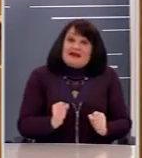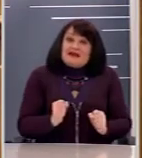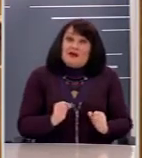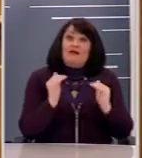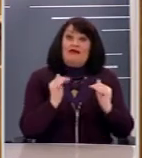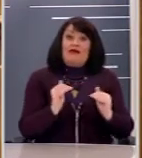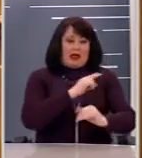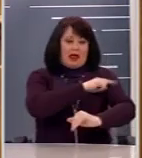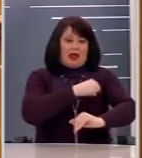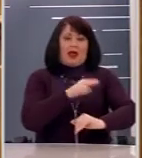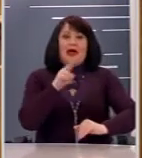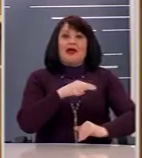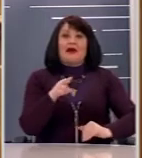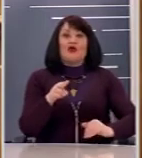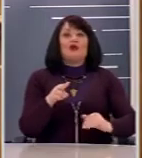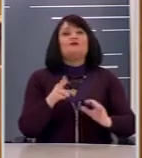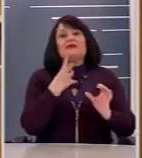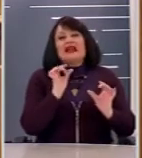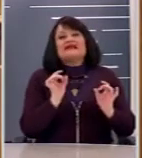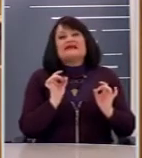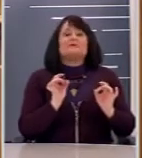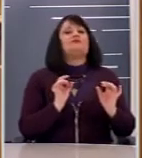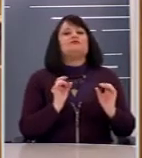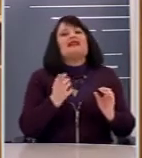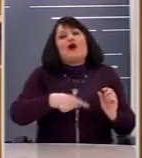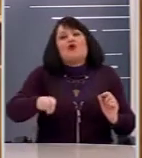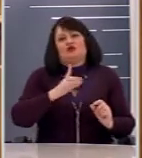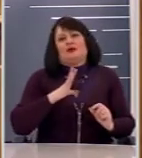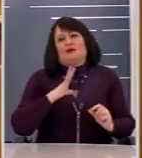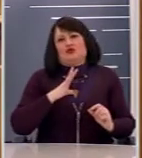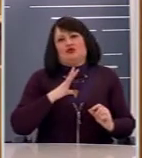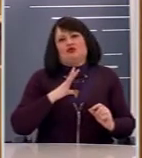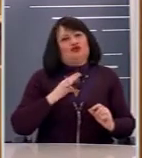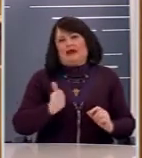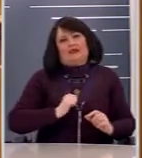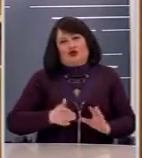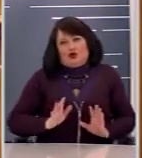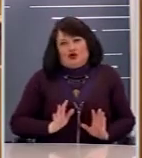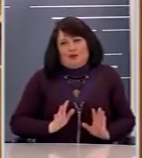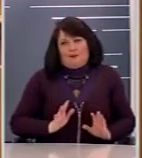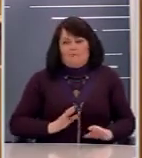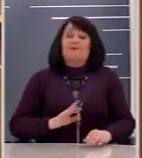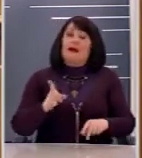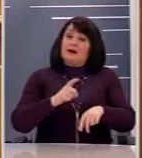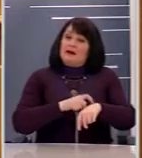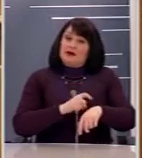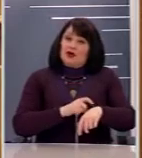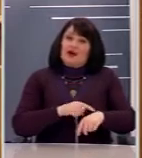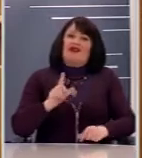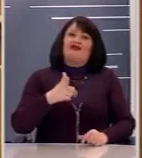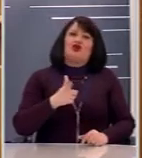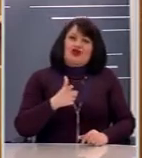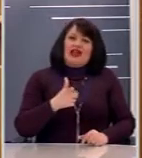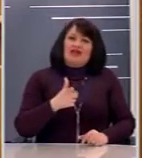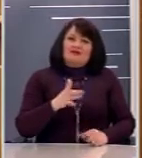το ρίκος δυνάν και νοφιλές ίδρυμα. Άρα πολλά έχουμε να ερευνήσουμε και την ώρα λοιπόν, ναι, τελειώστε, και την ώρα λοιπόν που εκπτωχεύει βία